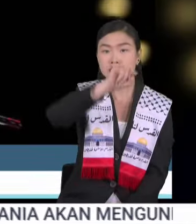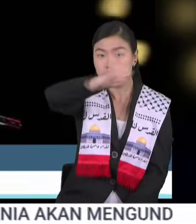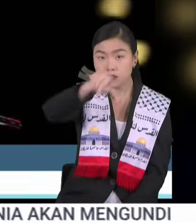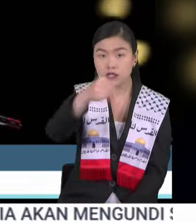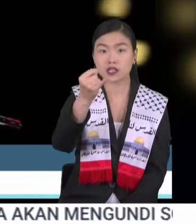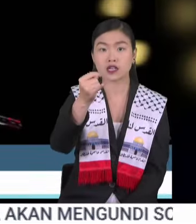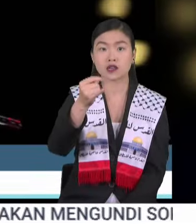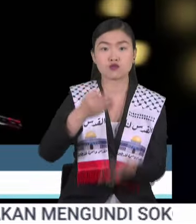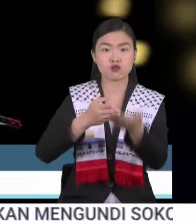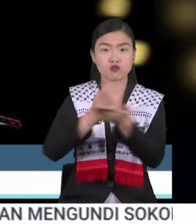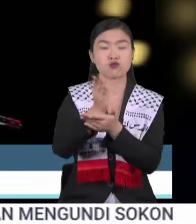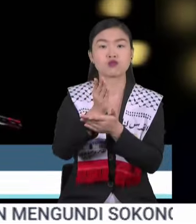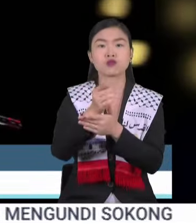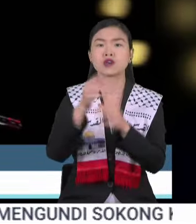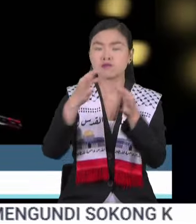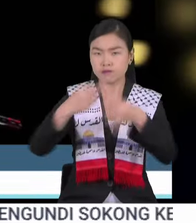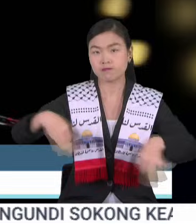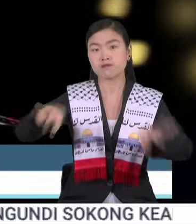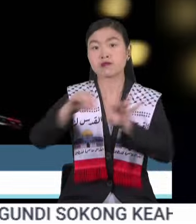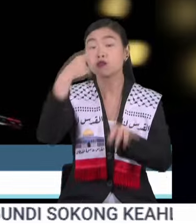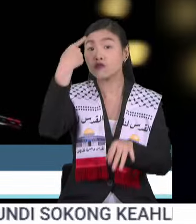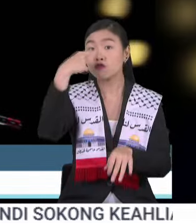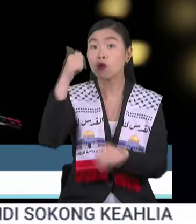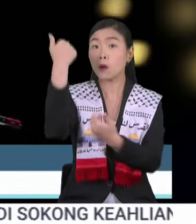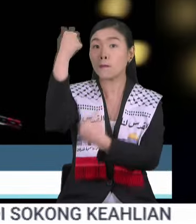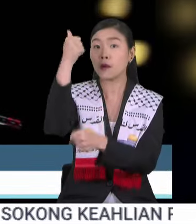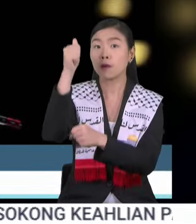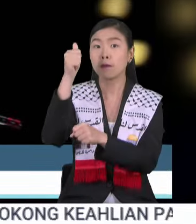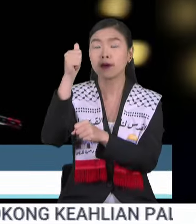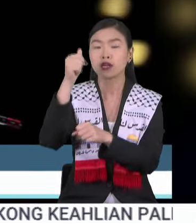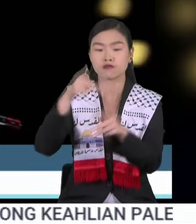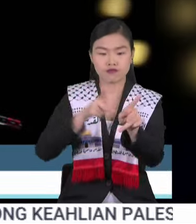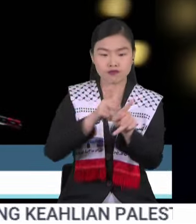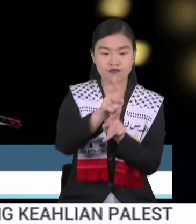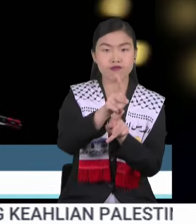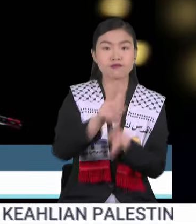hak berkenaan merupakan aspek penting buat seorang pemain atlet profesional.